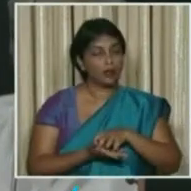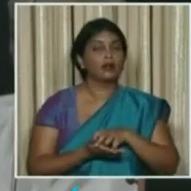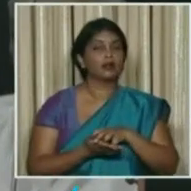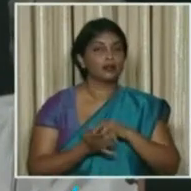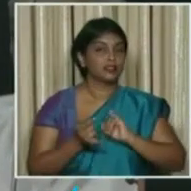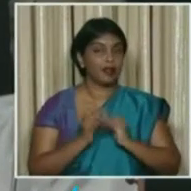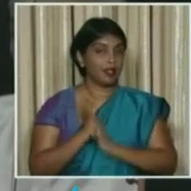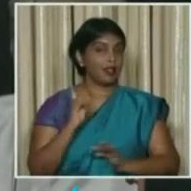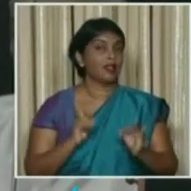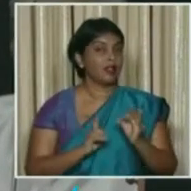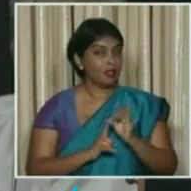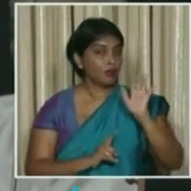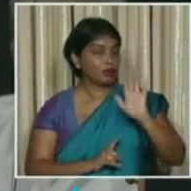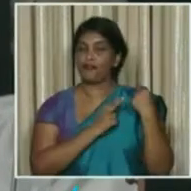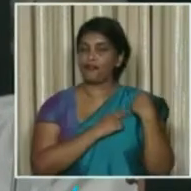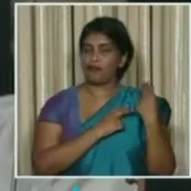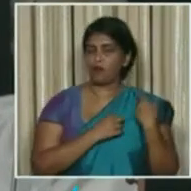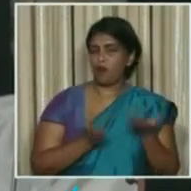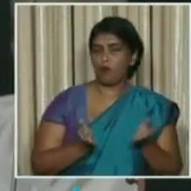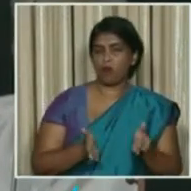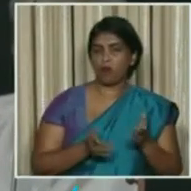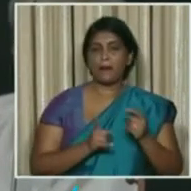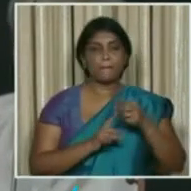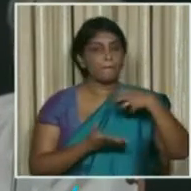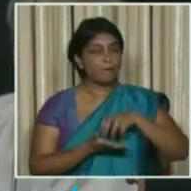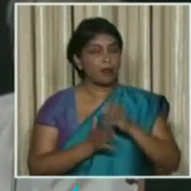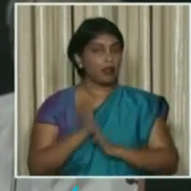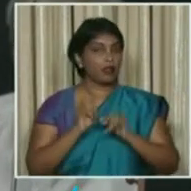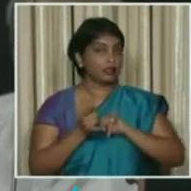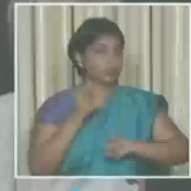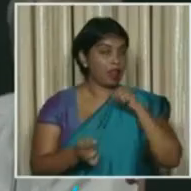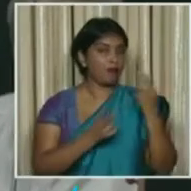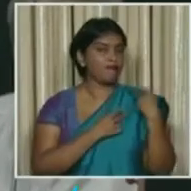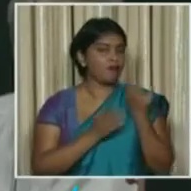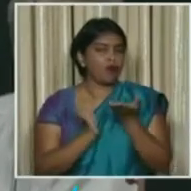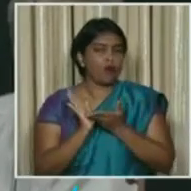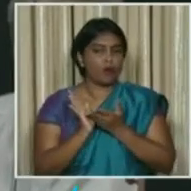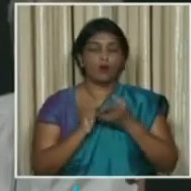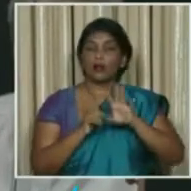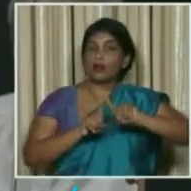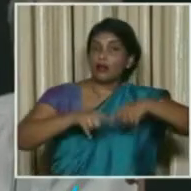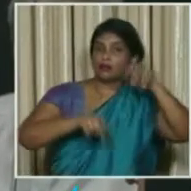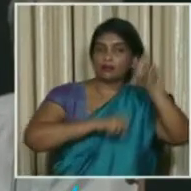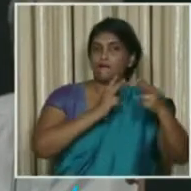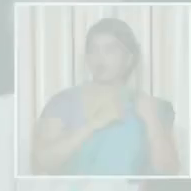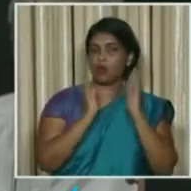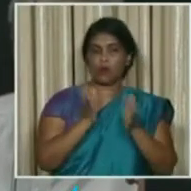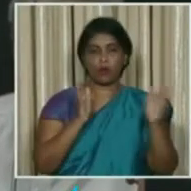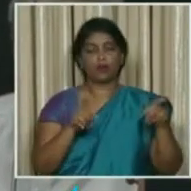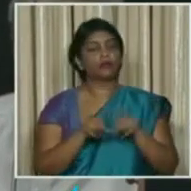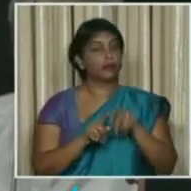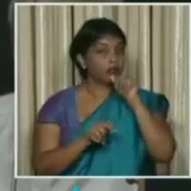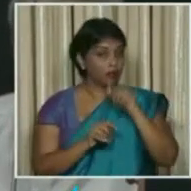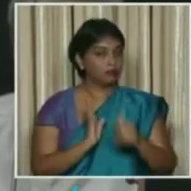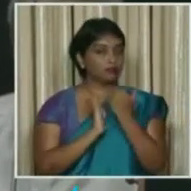සභා අමාත්‍යවරයෙකු සතු වගකීම් මොනවාද? පළාත් අමාත්‍ය ලේකම්වරු සතු වගකීම් මොනවාද? අනෙක් නිලධාරීන් සතු වගකීම් මොනවාද යන්න නිශ්චිත